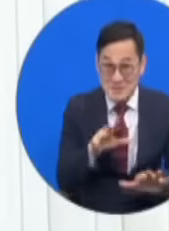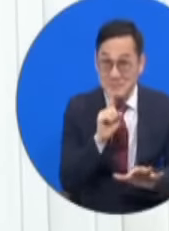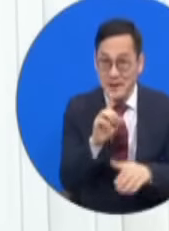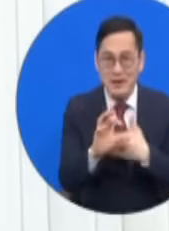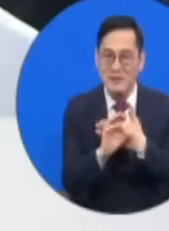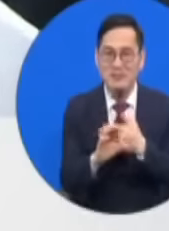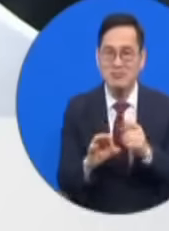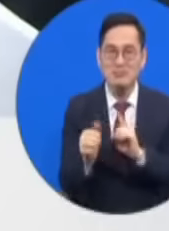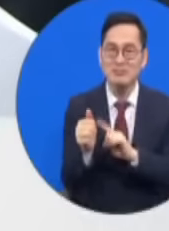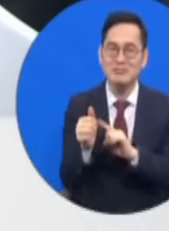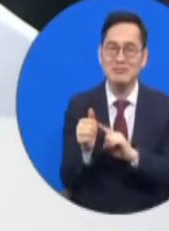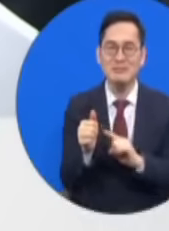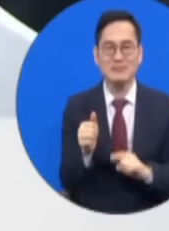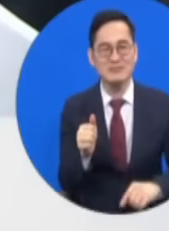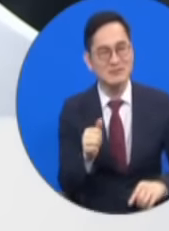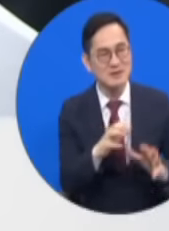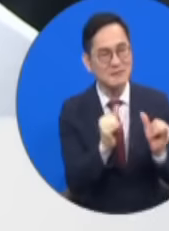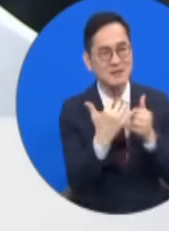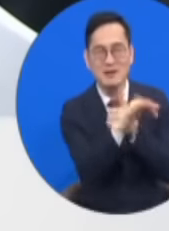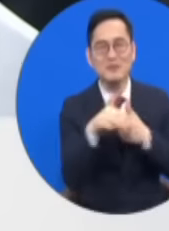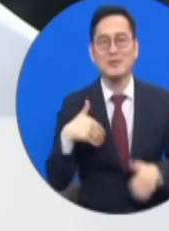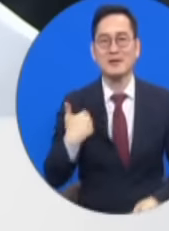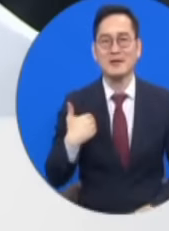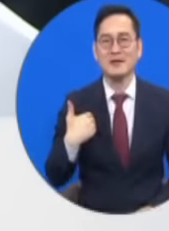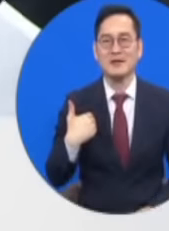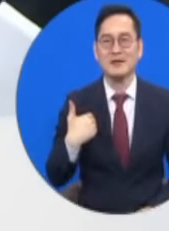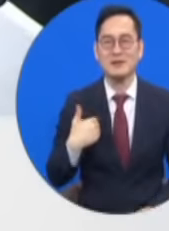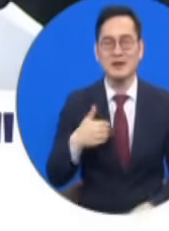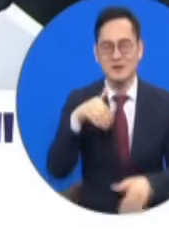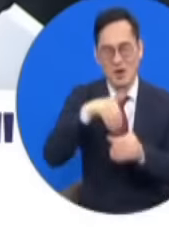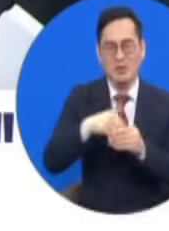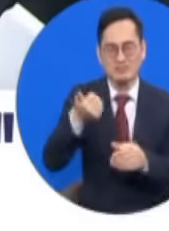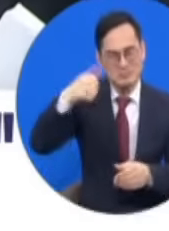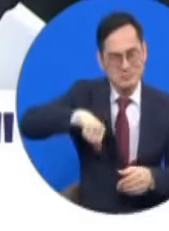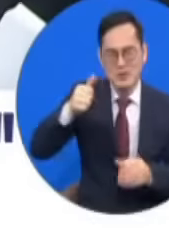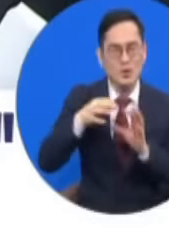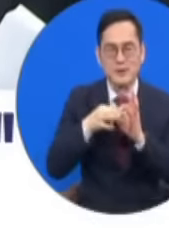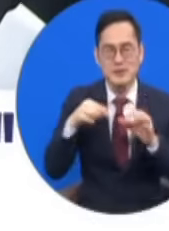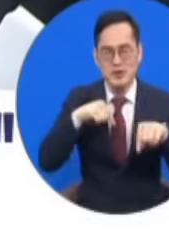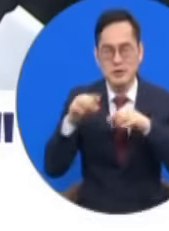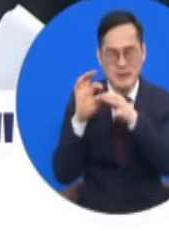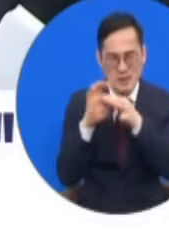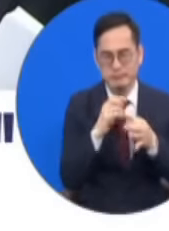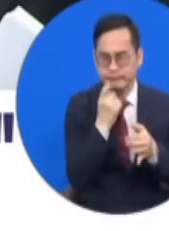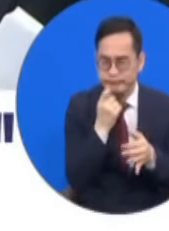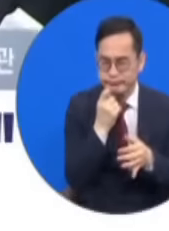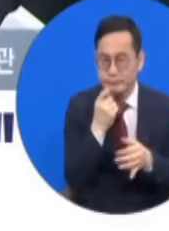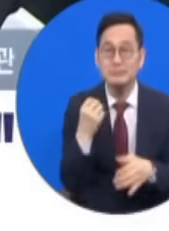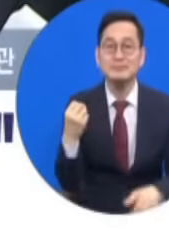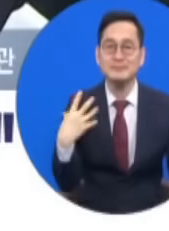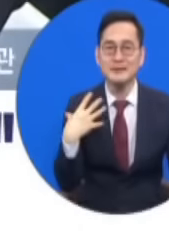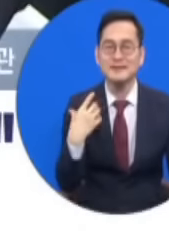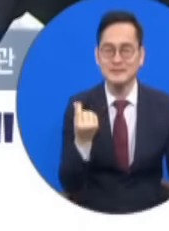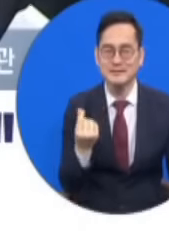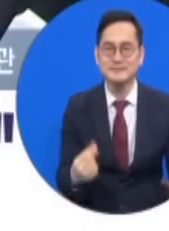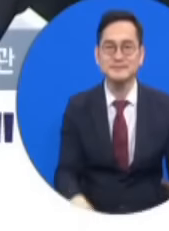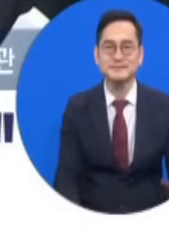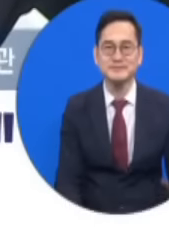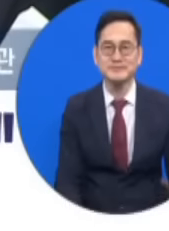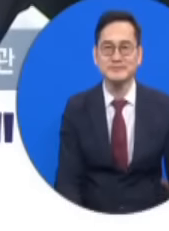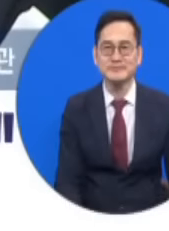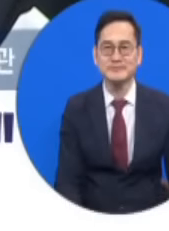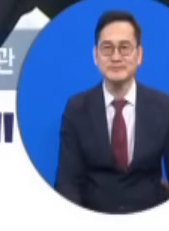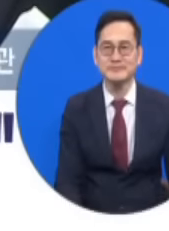때문에 한동훈 비대위원장이 선거 끝나고도 뭐 총선 뭐 이기든 지든 자기는 무조건 계속 정치를 하겠다 이런 좀 의지를 조금 보여준 것